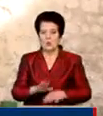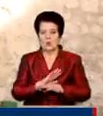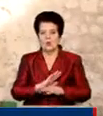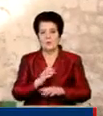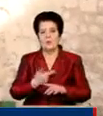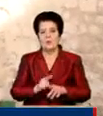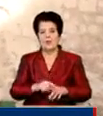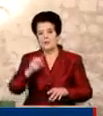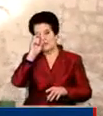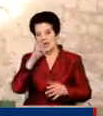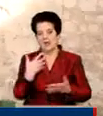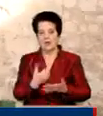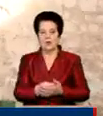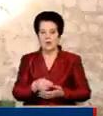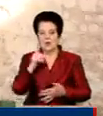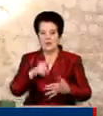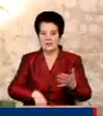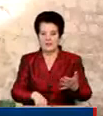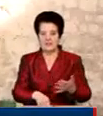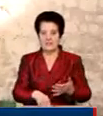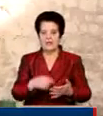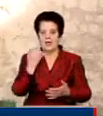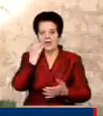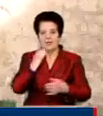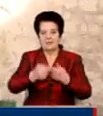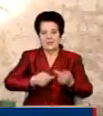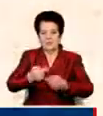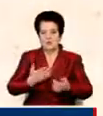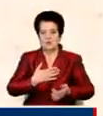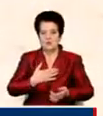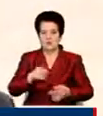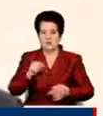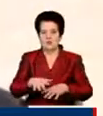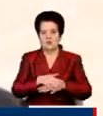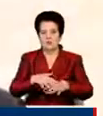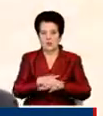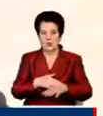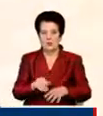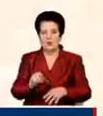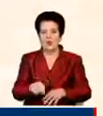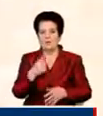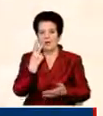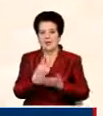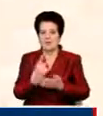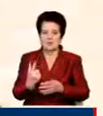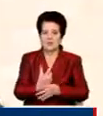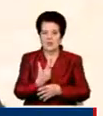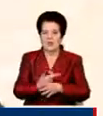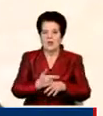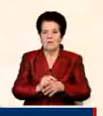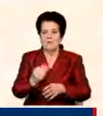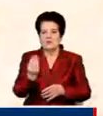pentru țara lor și pentru credință strămoșii noștri din acest popor. M-am bucurat că după atâția ani am revăzut icoana Sfântului